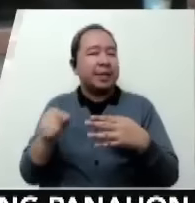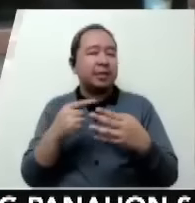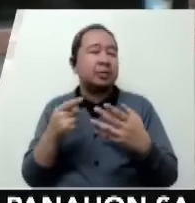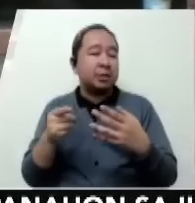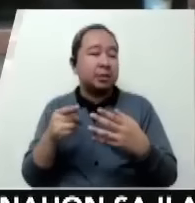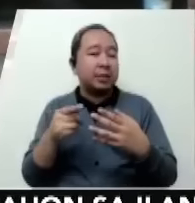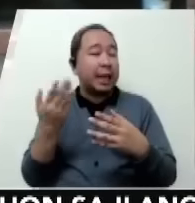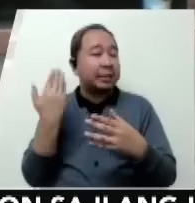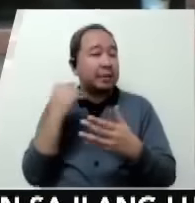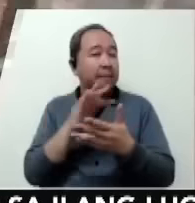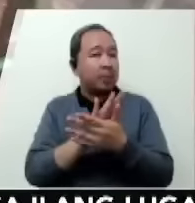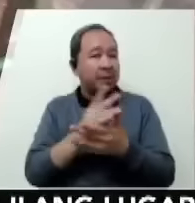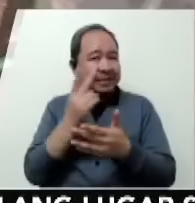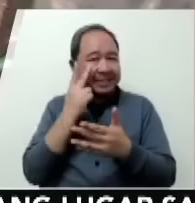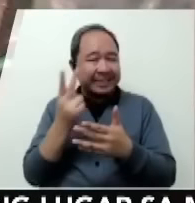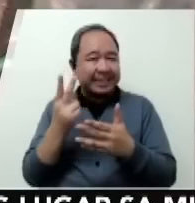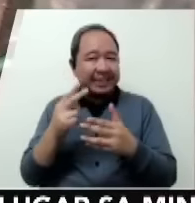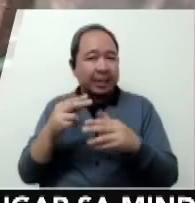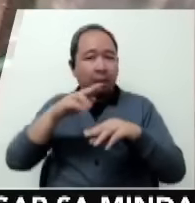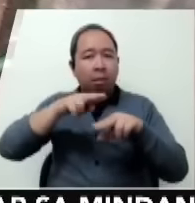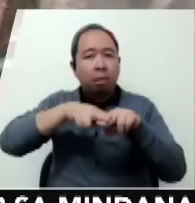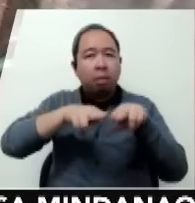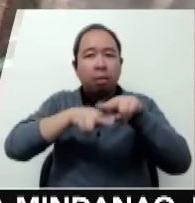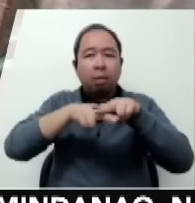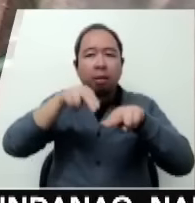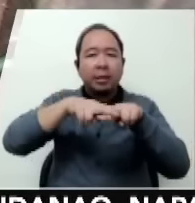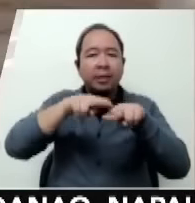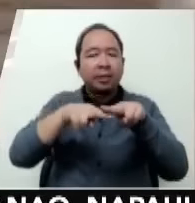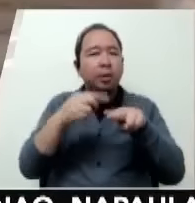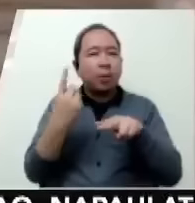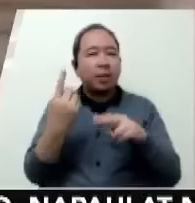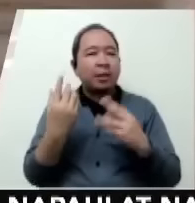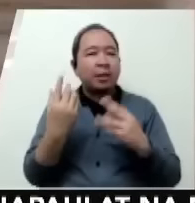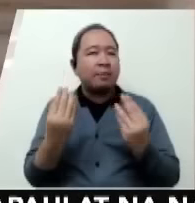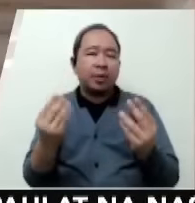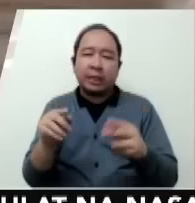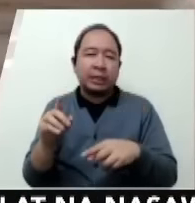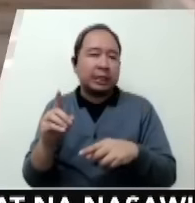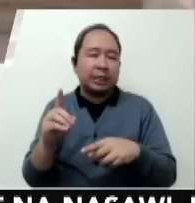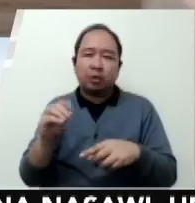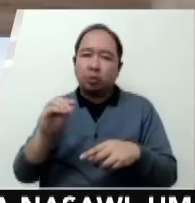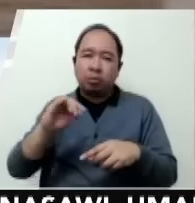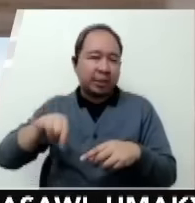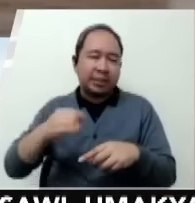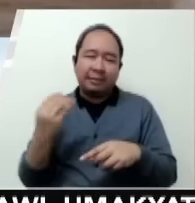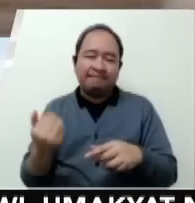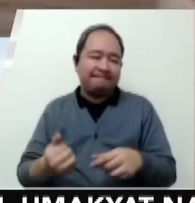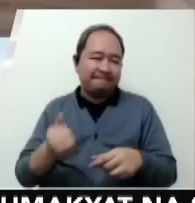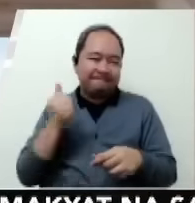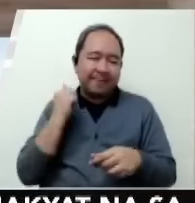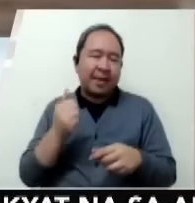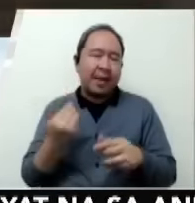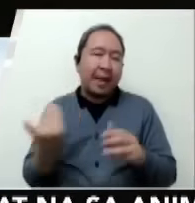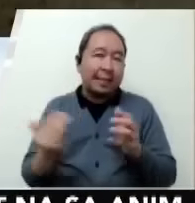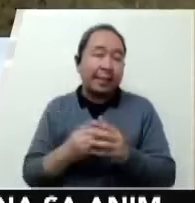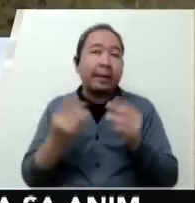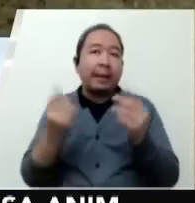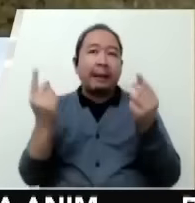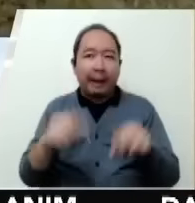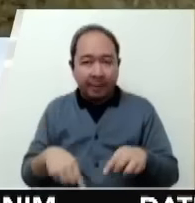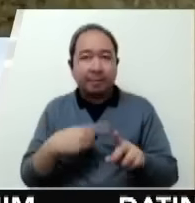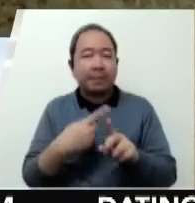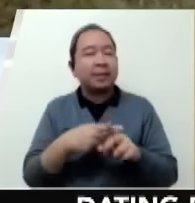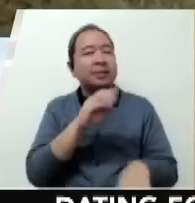patong-patong sa isang punerarya ayaw nang maulit pa ng Department of Justice at Bureau of Corrections. Kaya simula ngayon, lahat